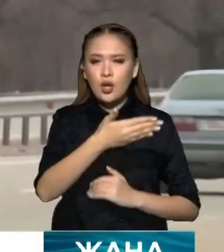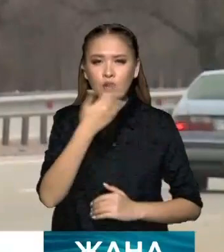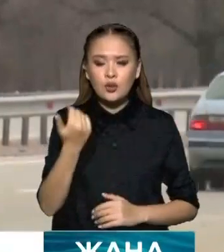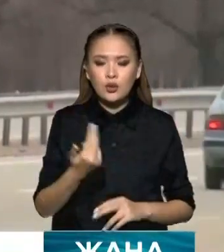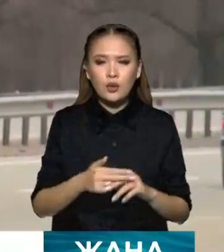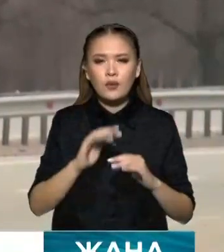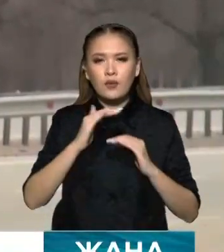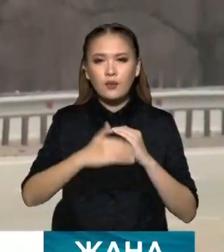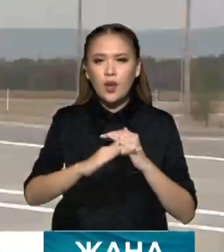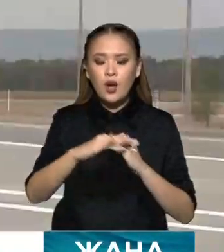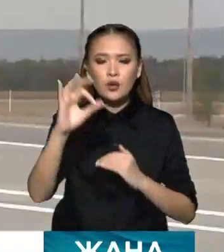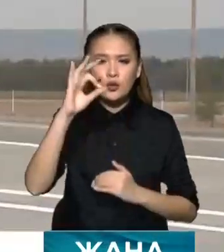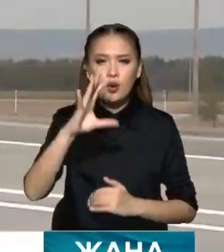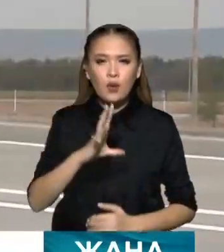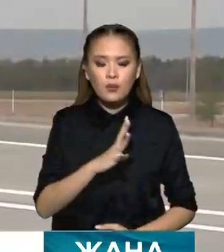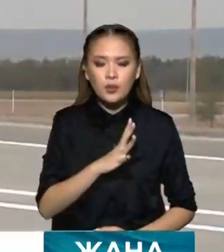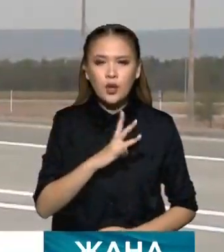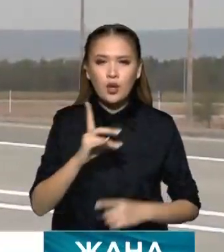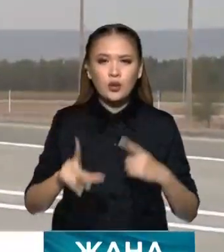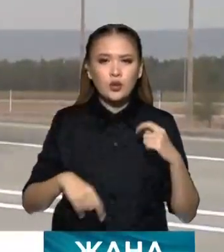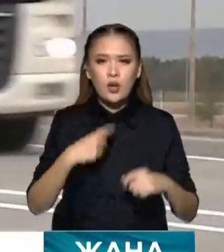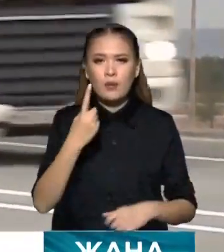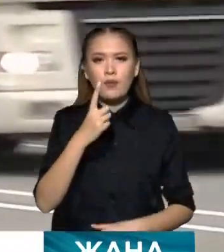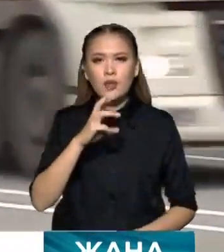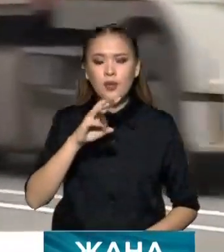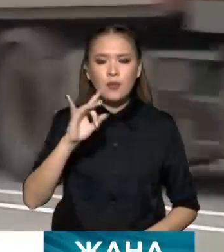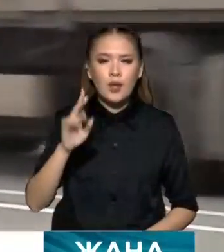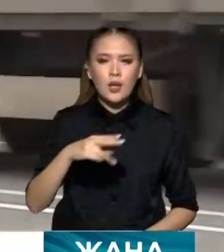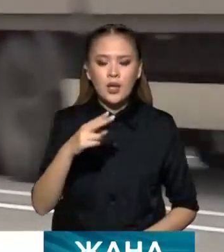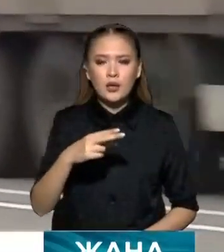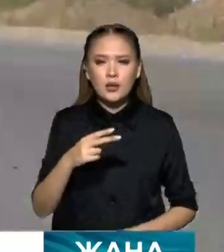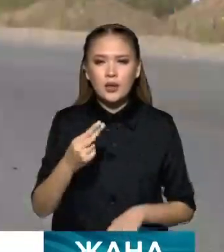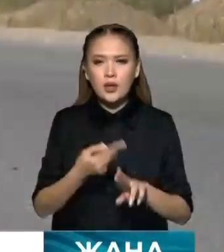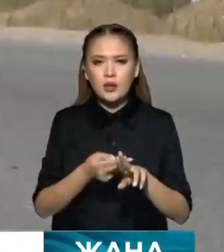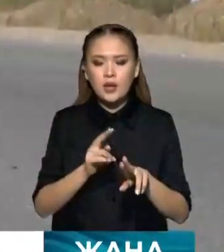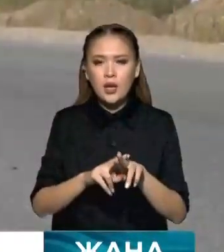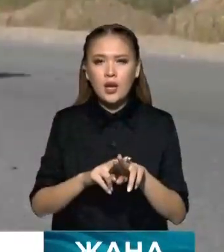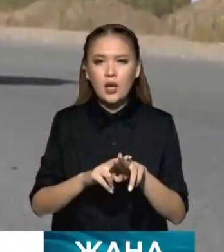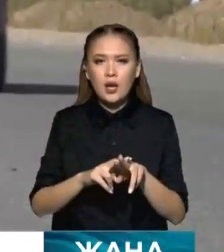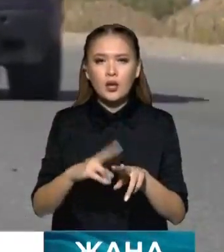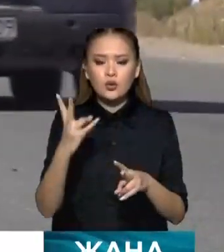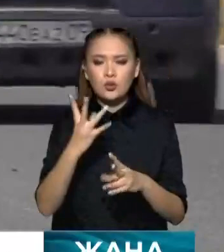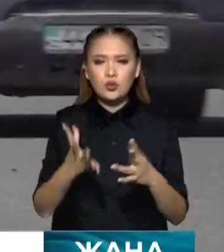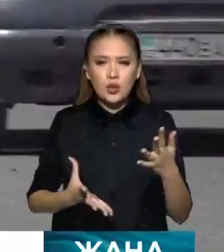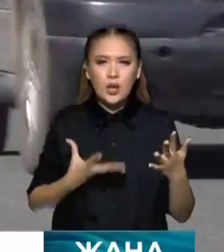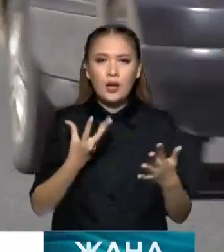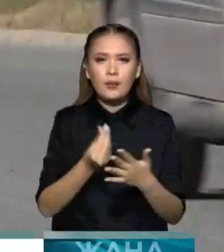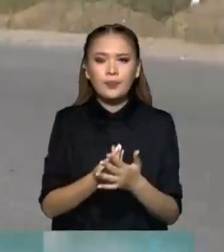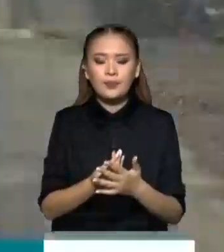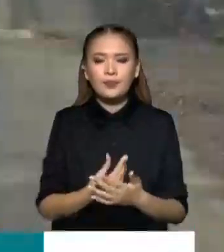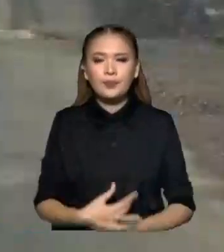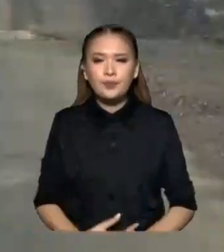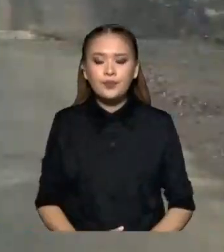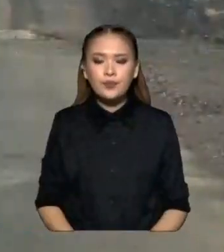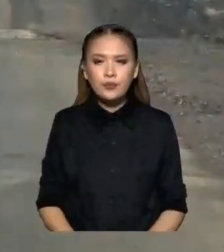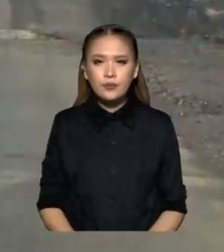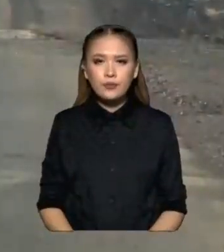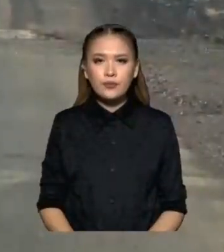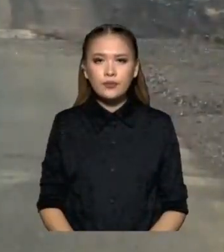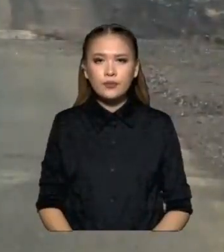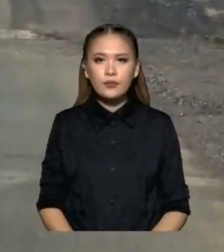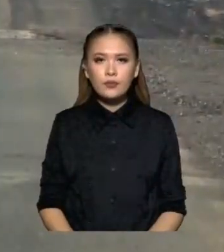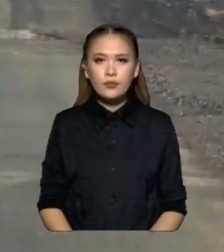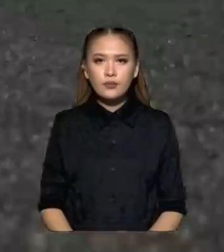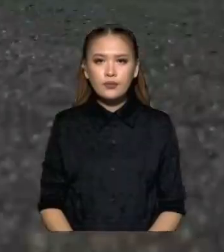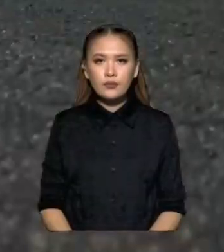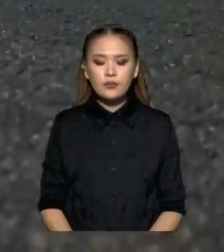қабысуы шамалы. Кем-кетік шығыны 1,5 миллиард теңге. Енді мердігерлер өтеуі керек. Нысаналы ғыл Қанат Еңсебаев,